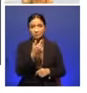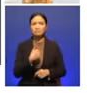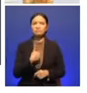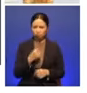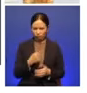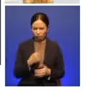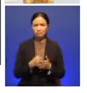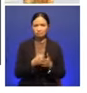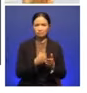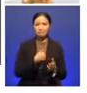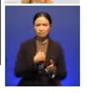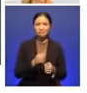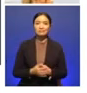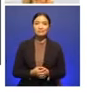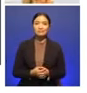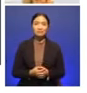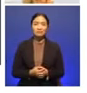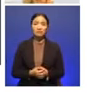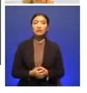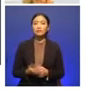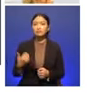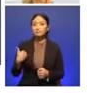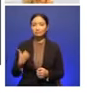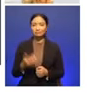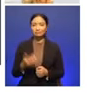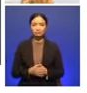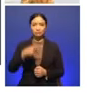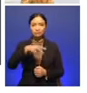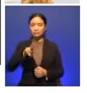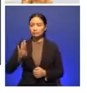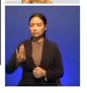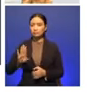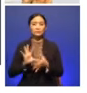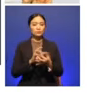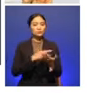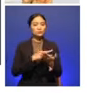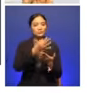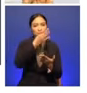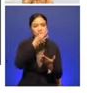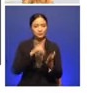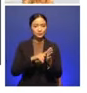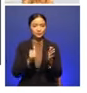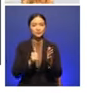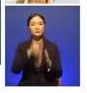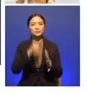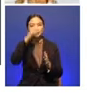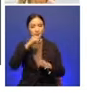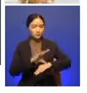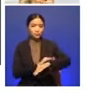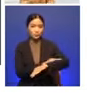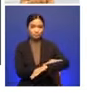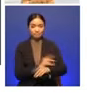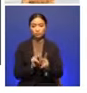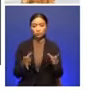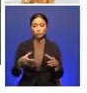องต่อสู้วันดีคืนดีเรามีพระราชบัญญัติเกี่ยวกับวิชาชีพการแพทย์แผนไทยเกิดขึ้นมาแล้วคณะกรรมการชุด